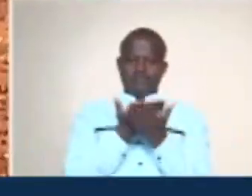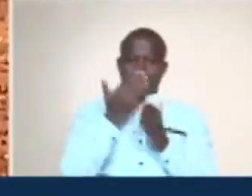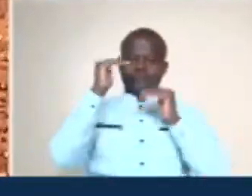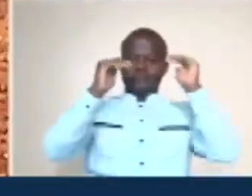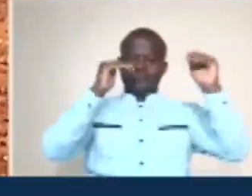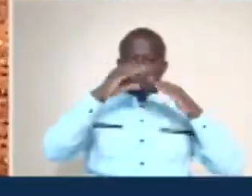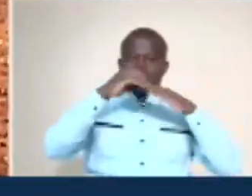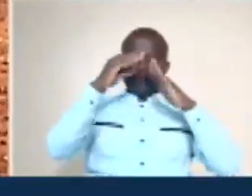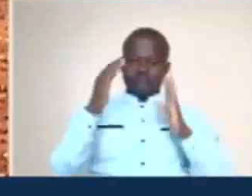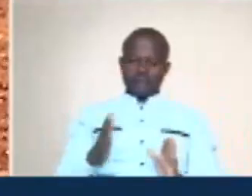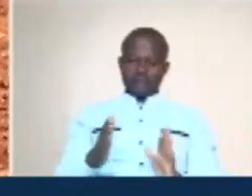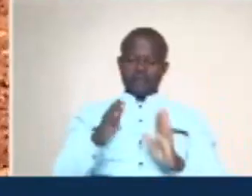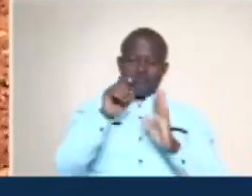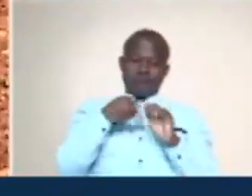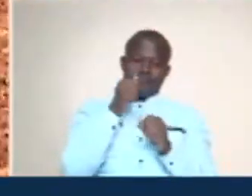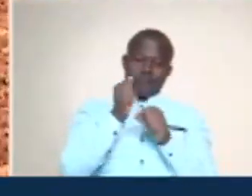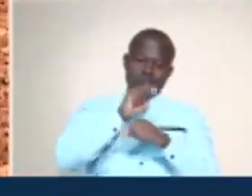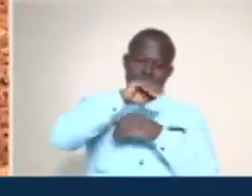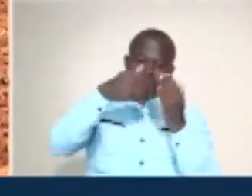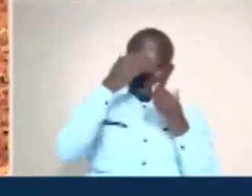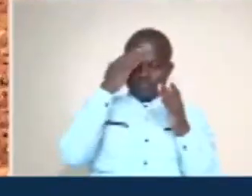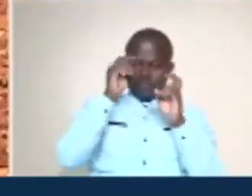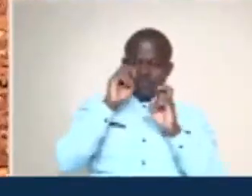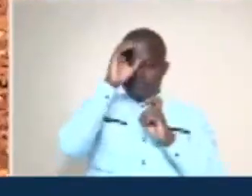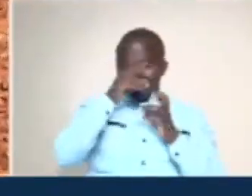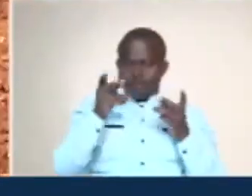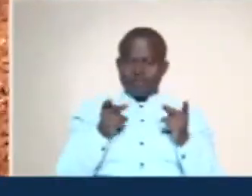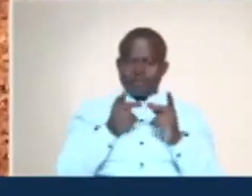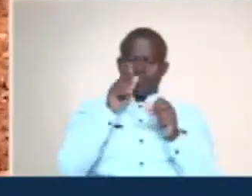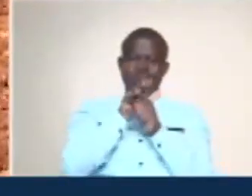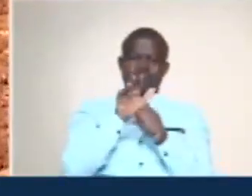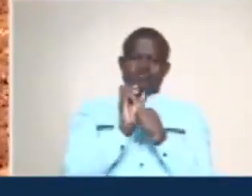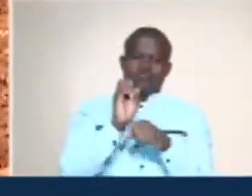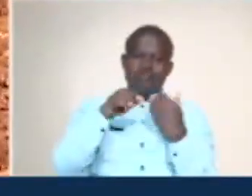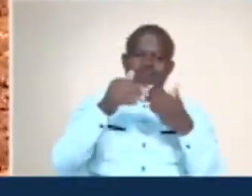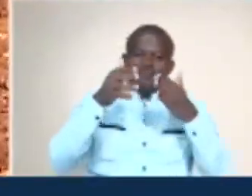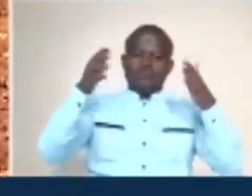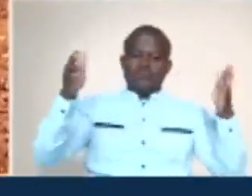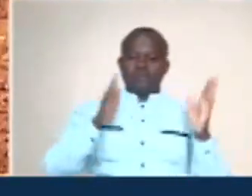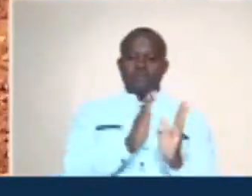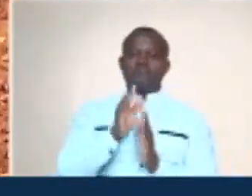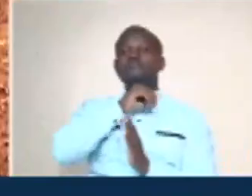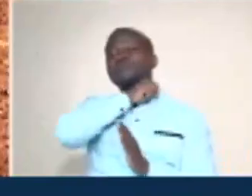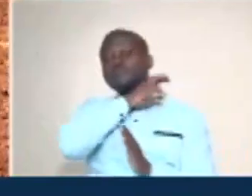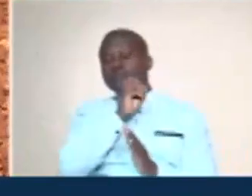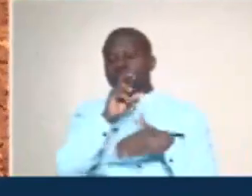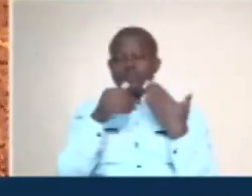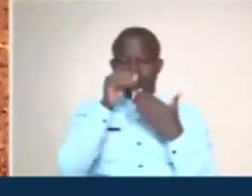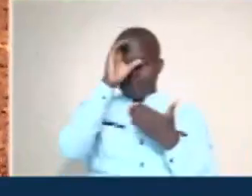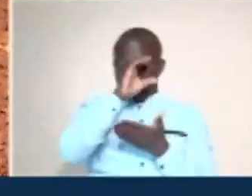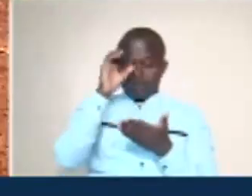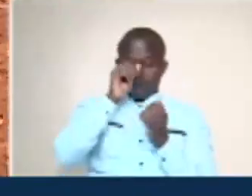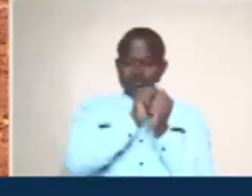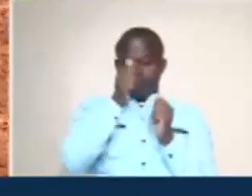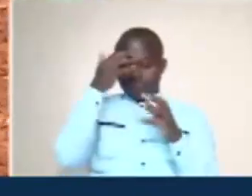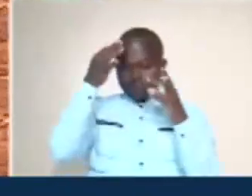inzego z'ubuyobozi zigomba gukora uko zishoboye kugira ngo hashakwe ahantu henshi cyangwa hagutse gutunganyiriza imyanda cyangwa se gushaka